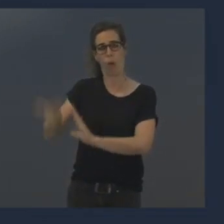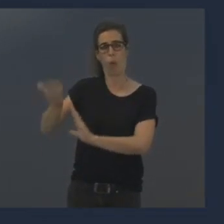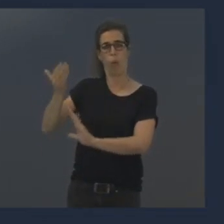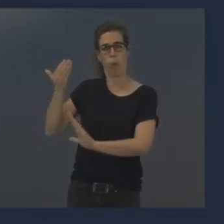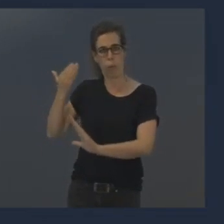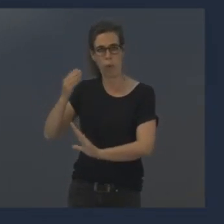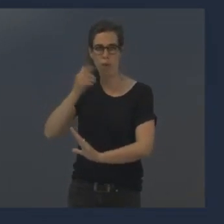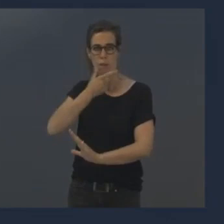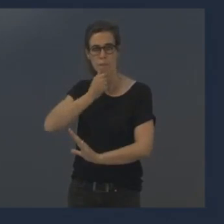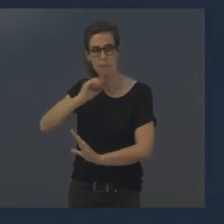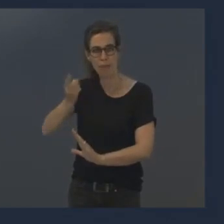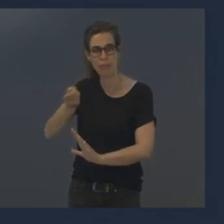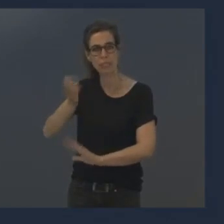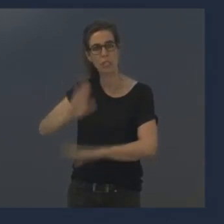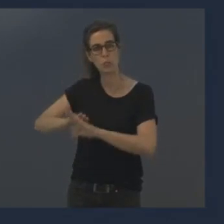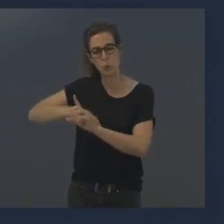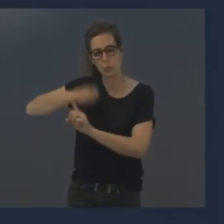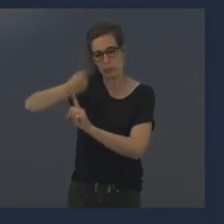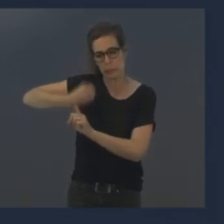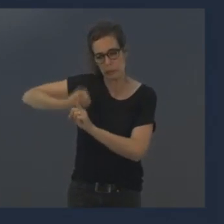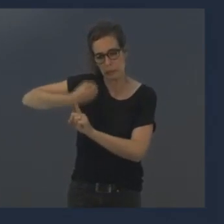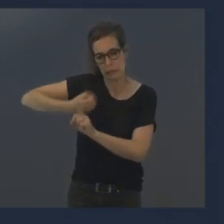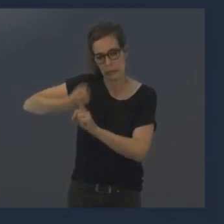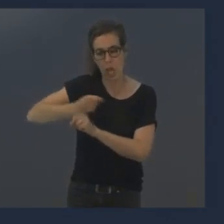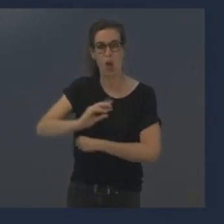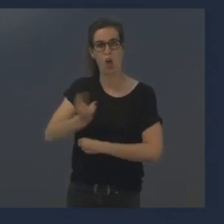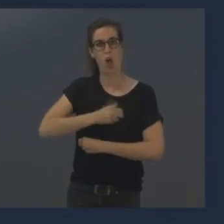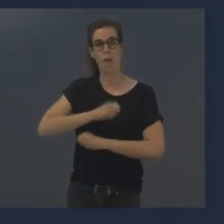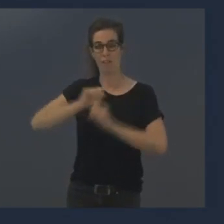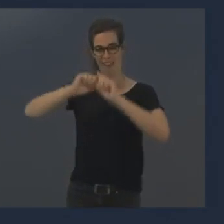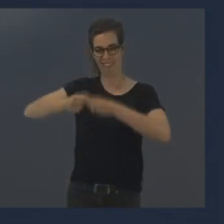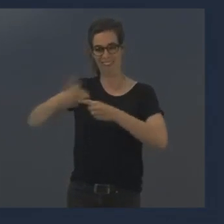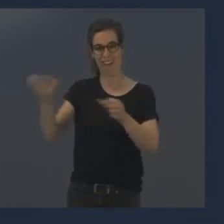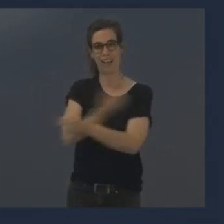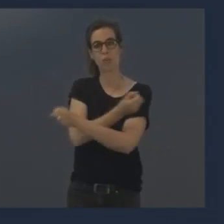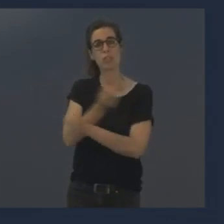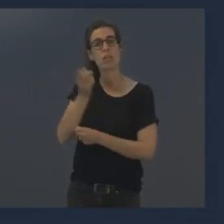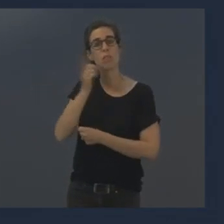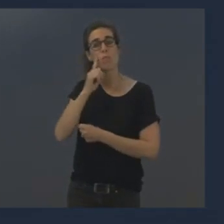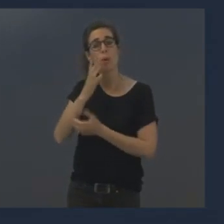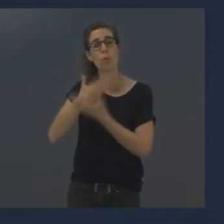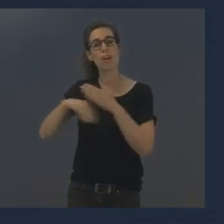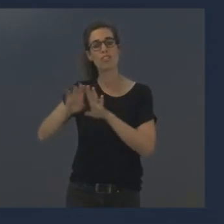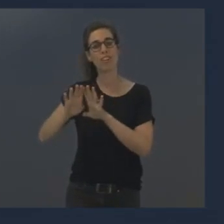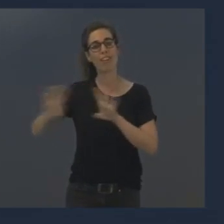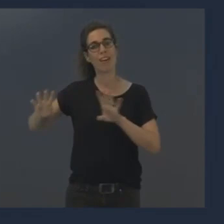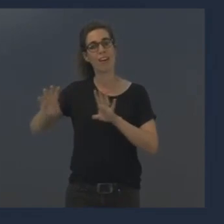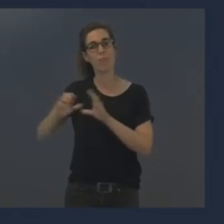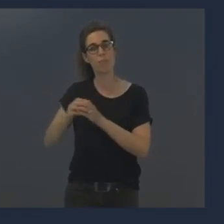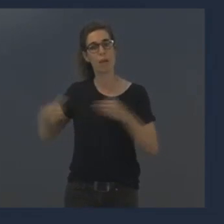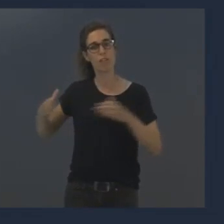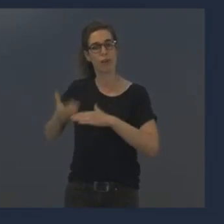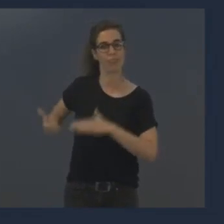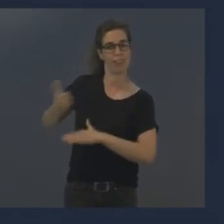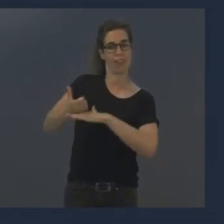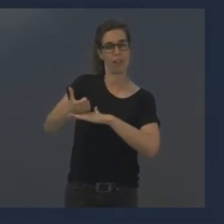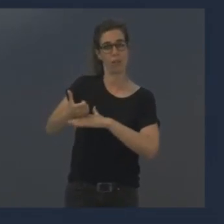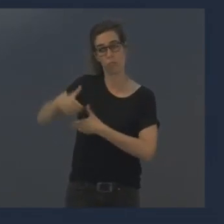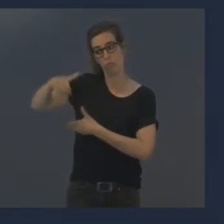gagné votre bras de fer face à ceux qui, dans les rangs de la majorité, président compris, considèrent trop souvent